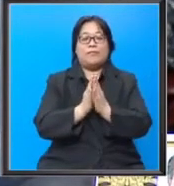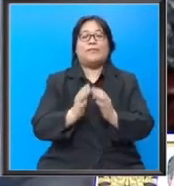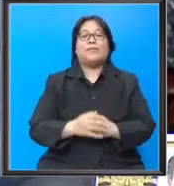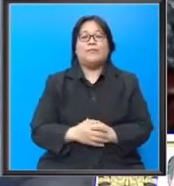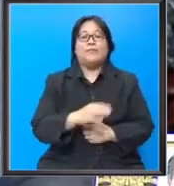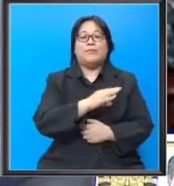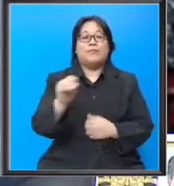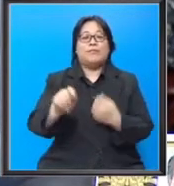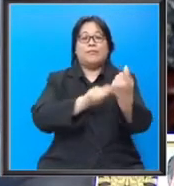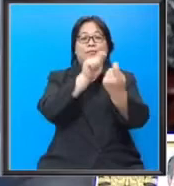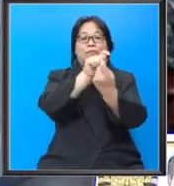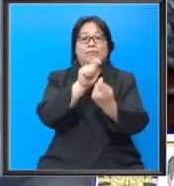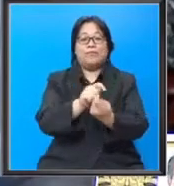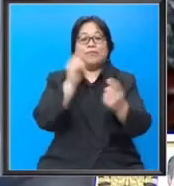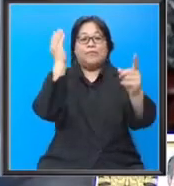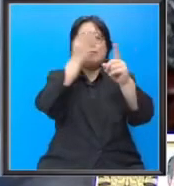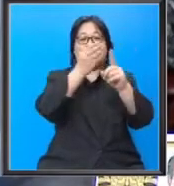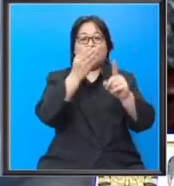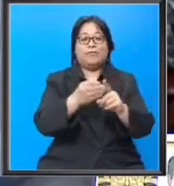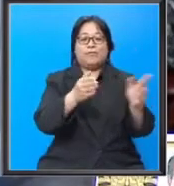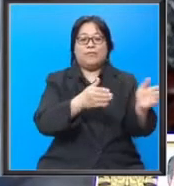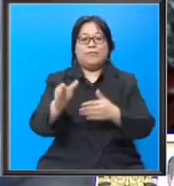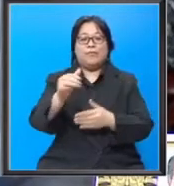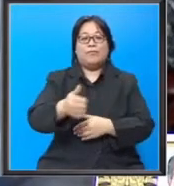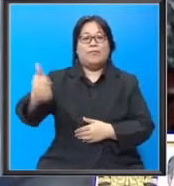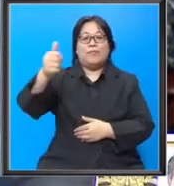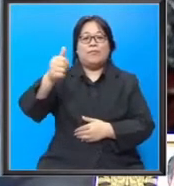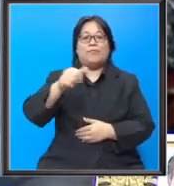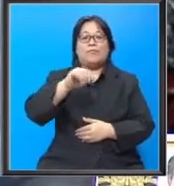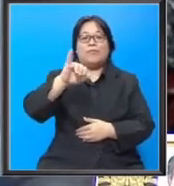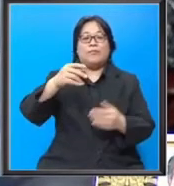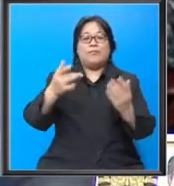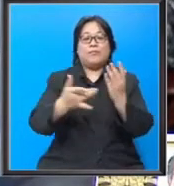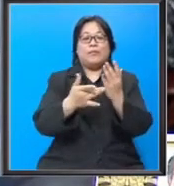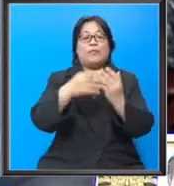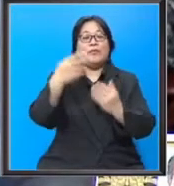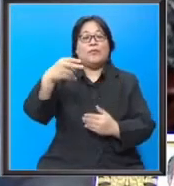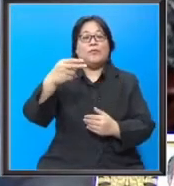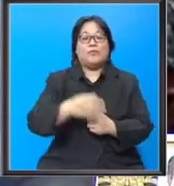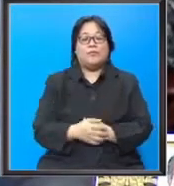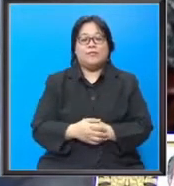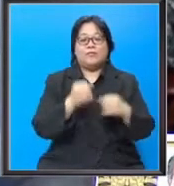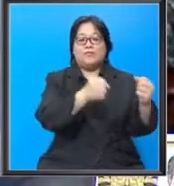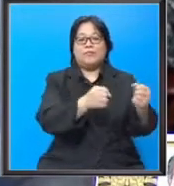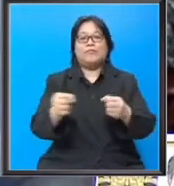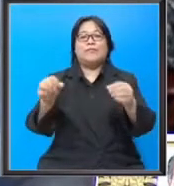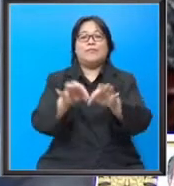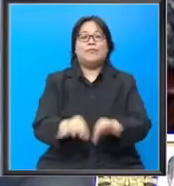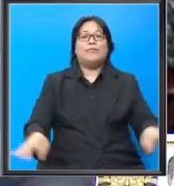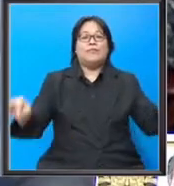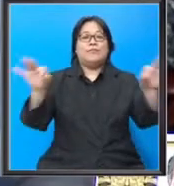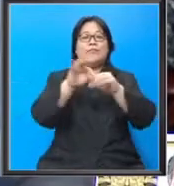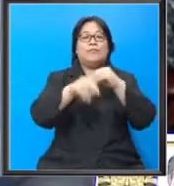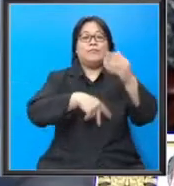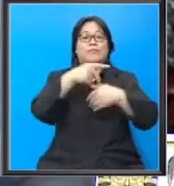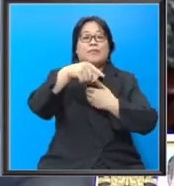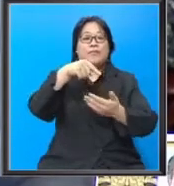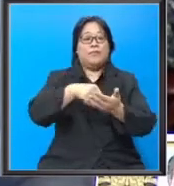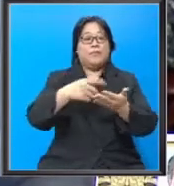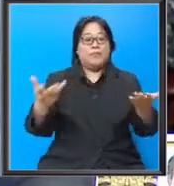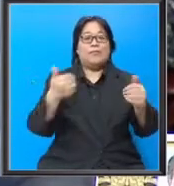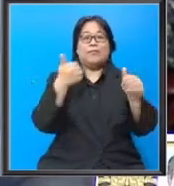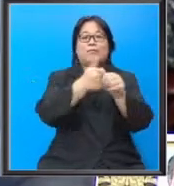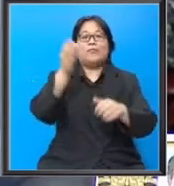pasaran serta menepati sasaran pelangi.doc teknologi hijau strategi utama pembangunan kemahiran di bawah program ini ilah